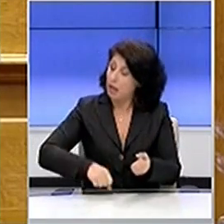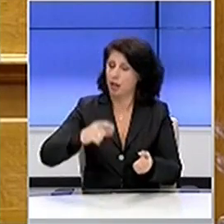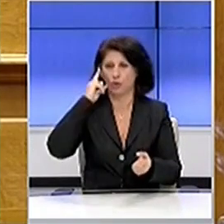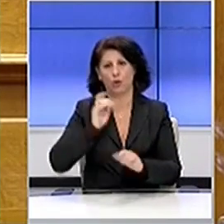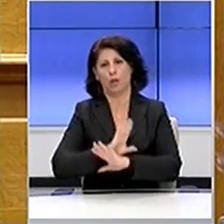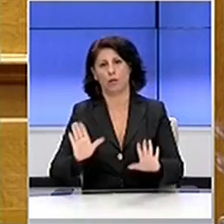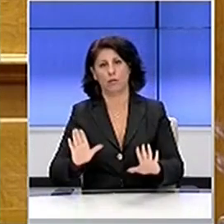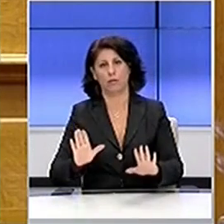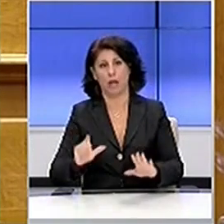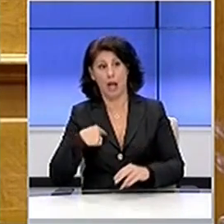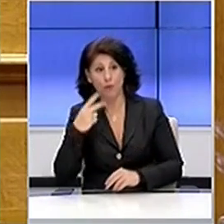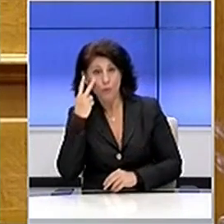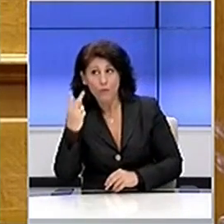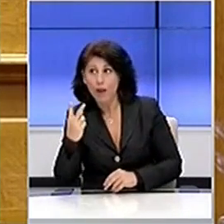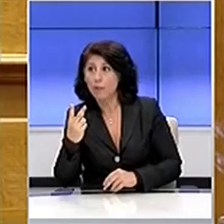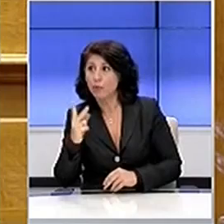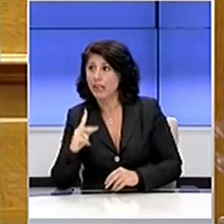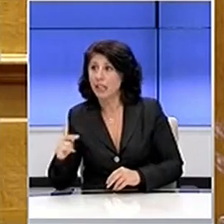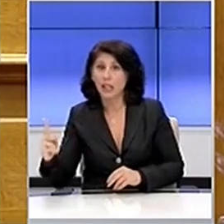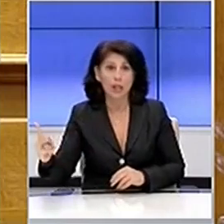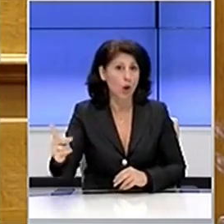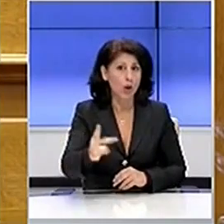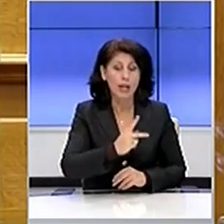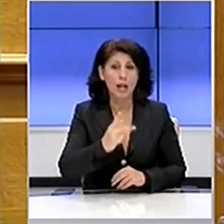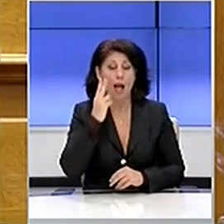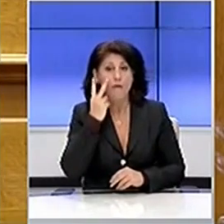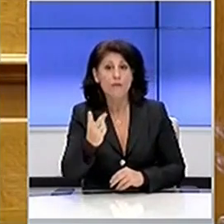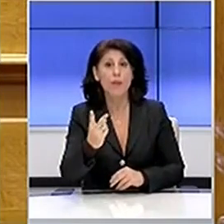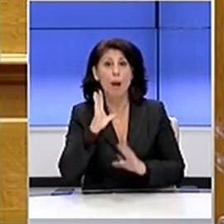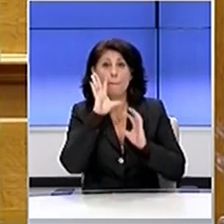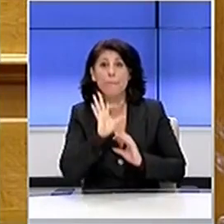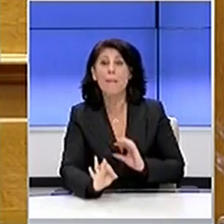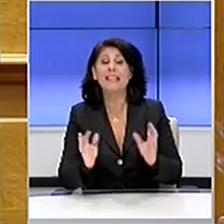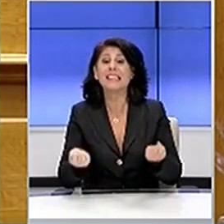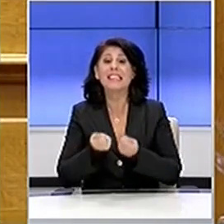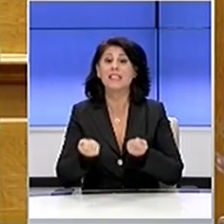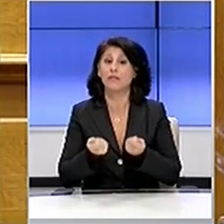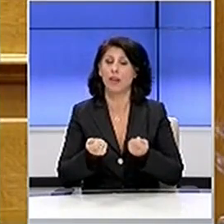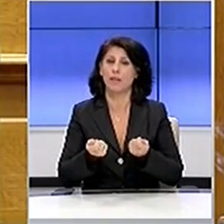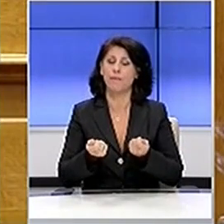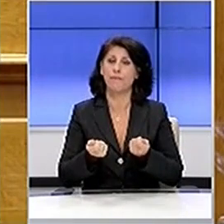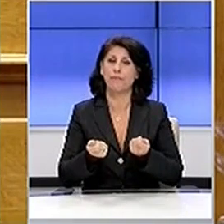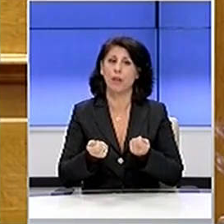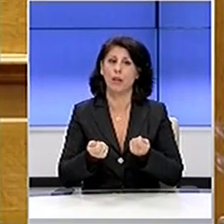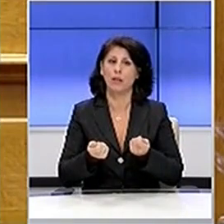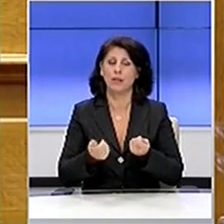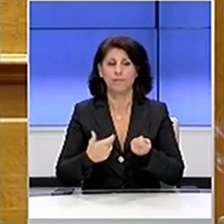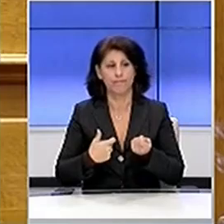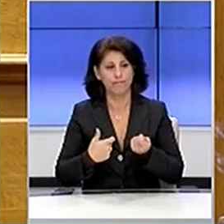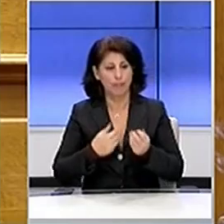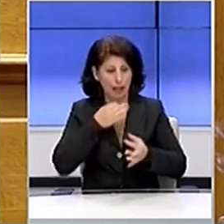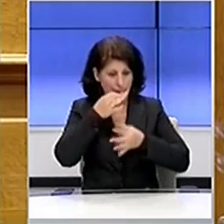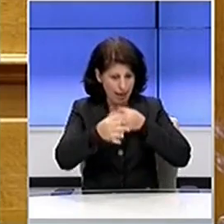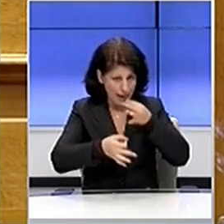διαπίστωση την οποία κάνουμε, κοιτάζοντας τα πραγματικά δεδομένα, είναι ότι δεν πείθουμε